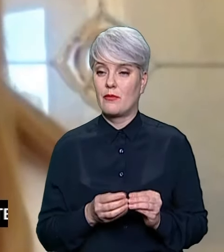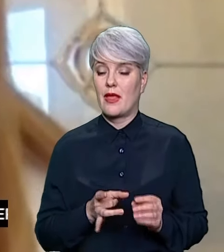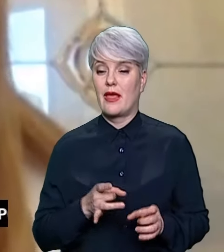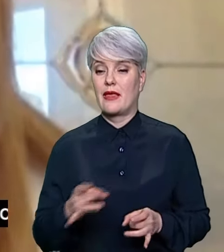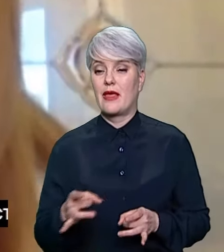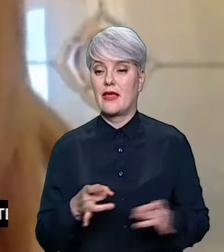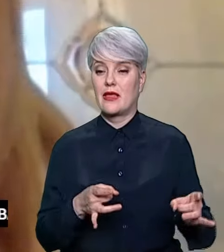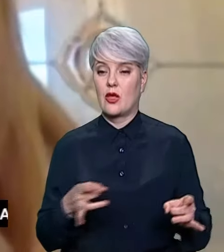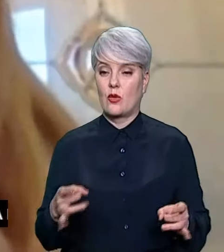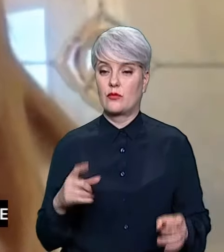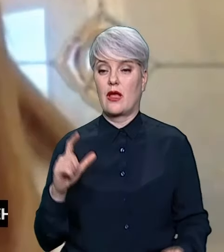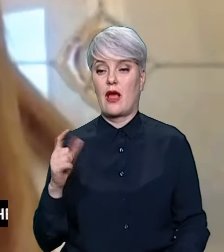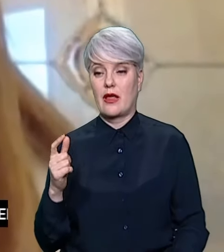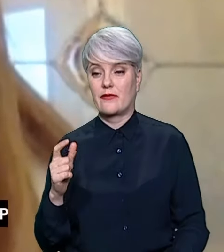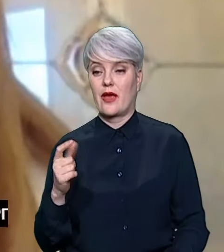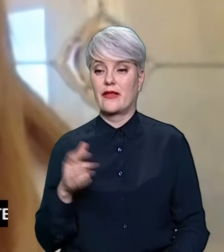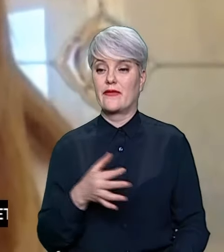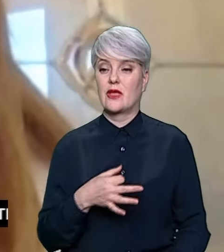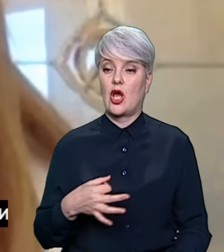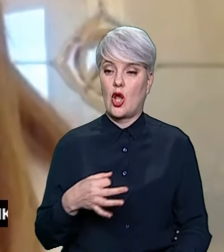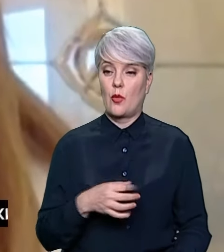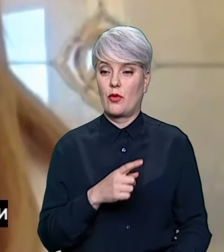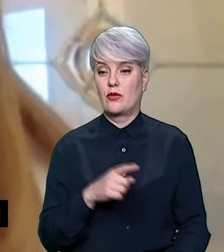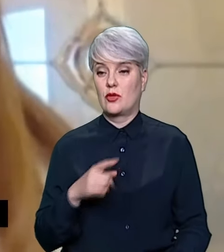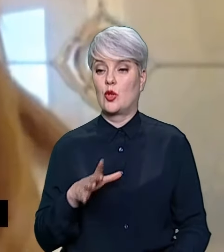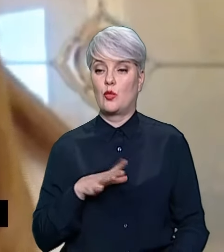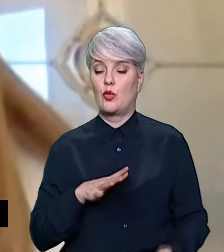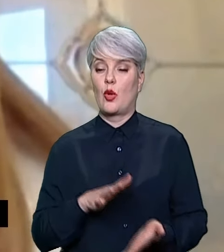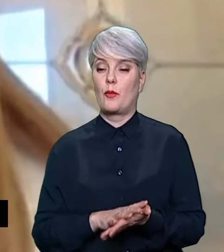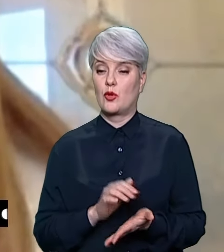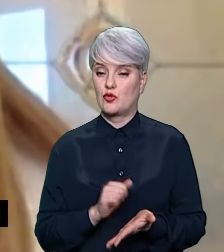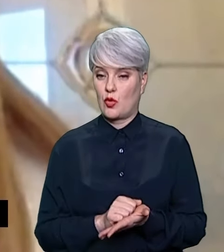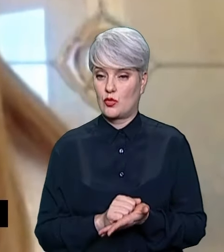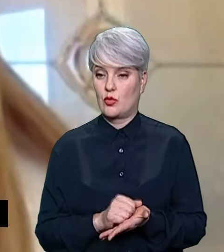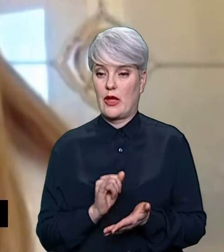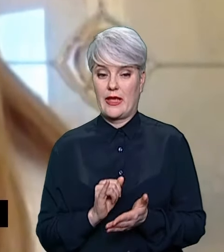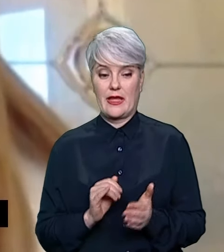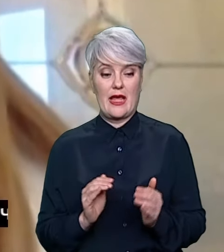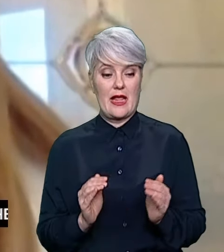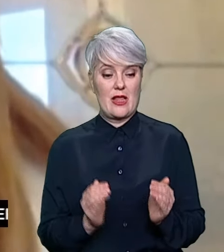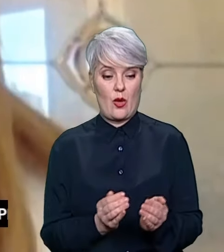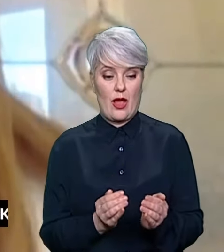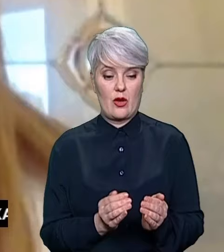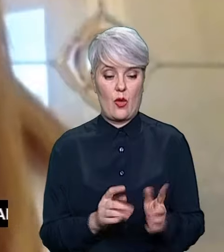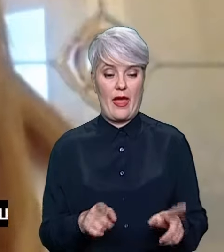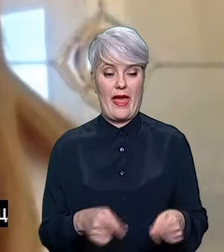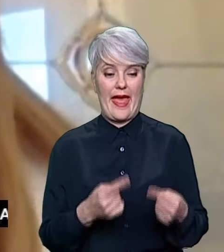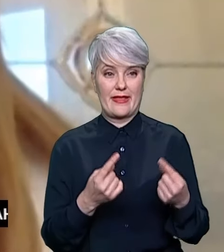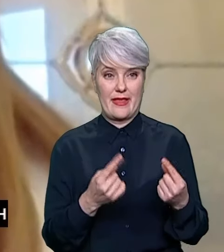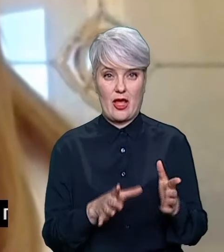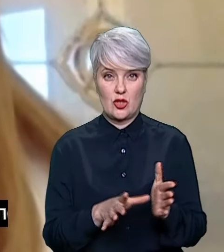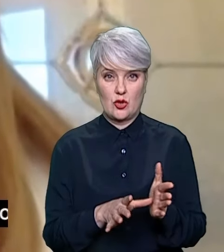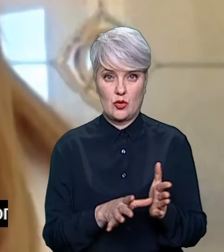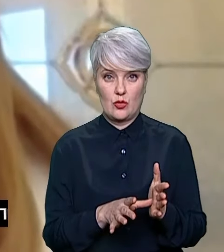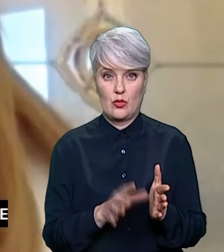регіони, такі, допустимо, як Харків, Харківська область, де дійсно було пошкоджено і локальну генерацію дуже сильно, але так